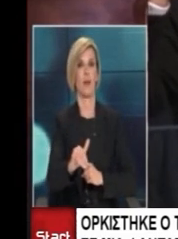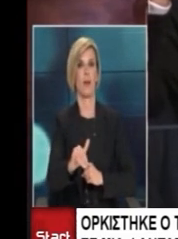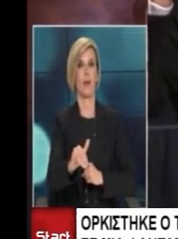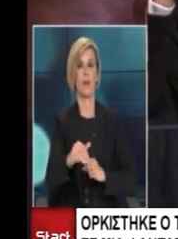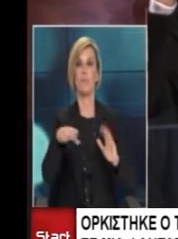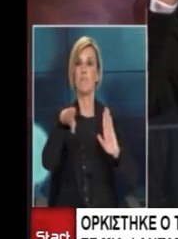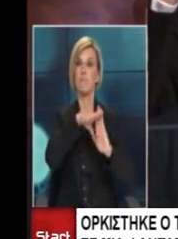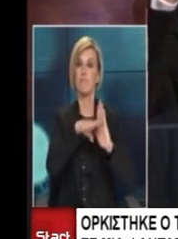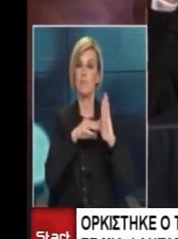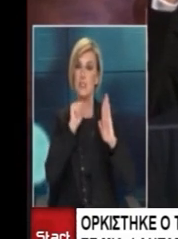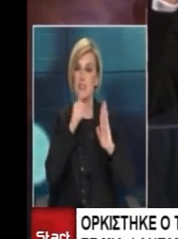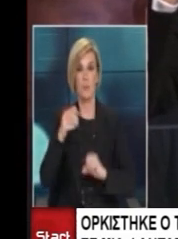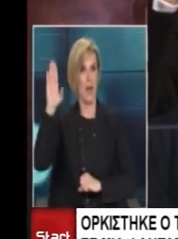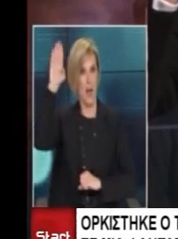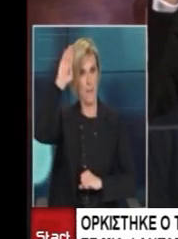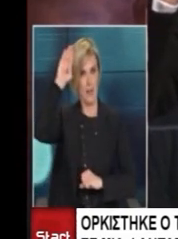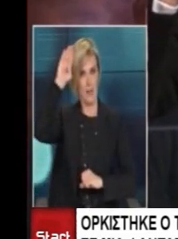το Σύνταγμα των ΗΠΑ.